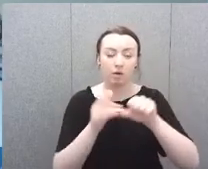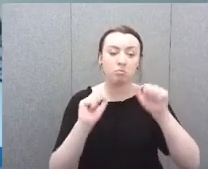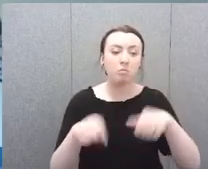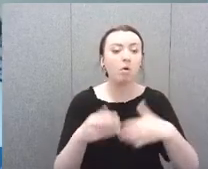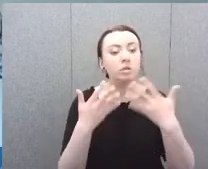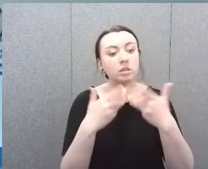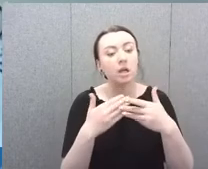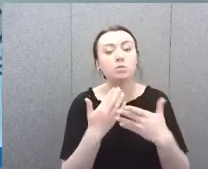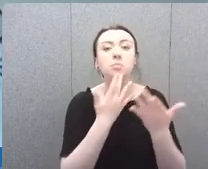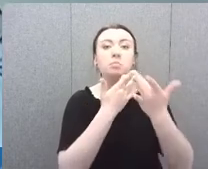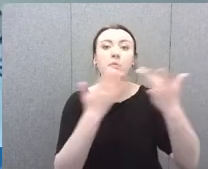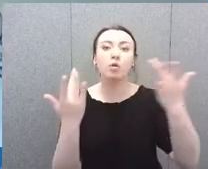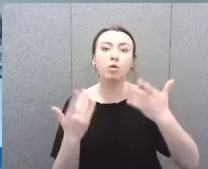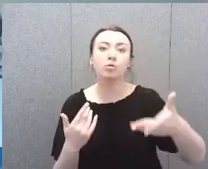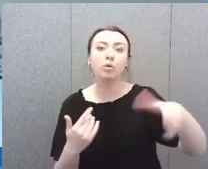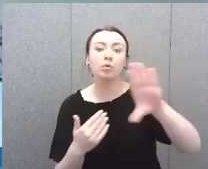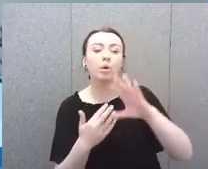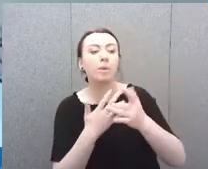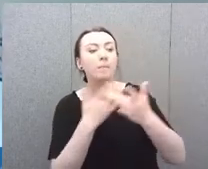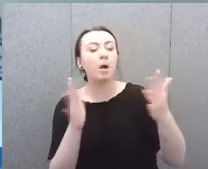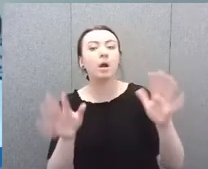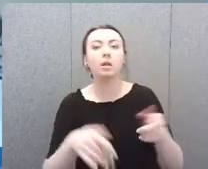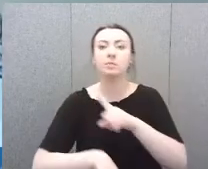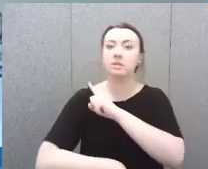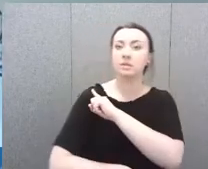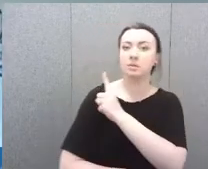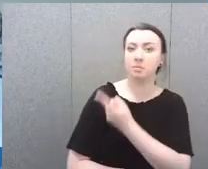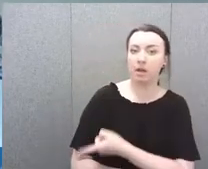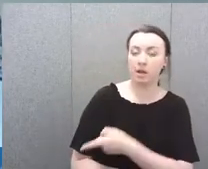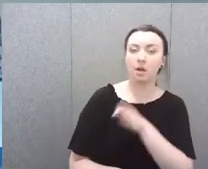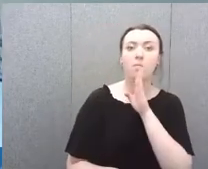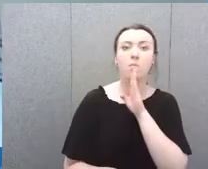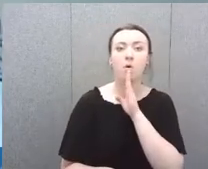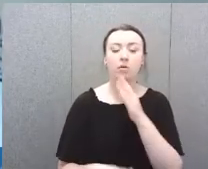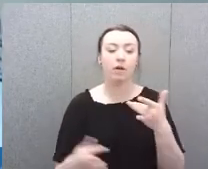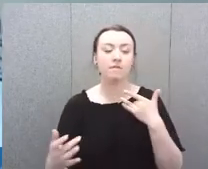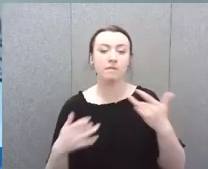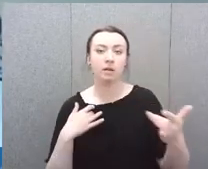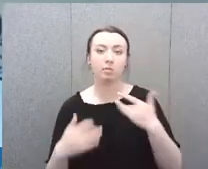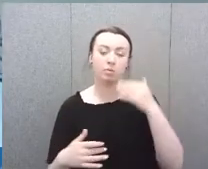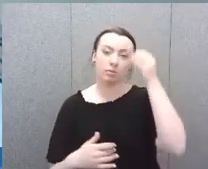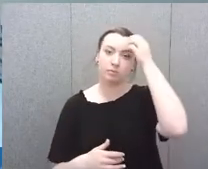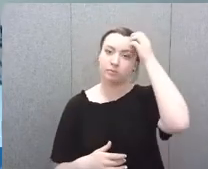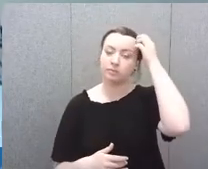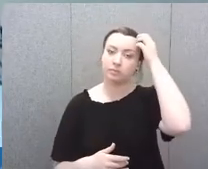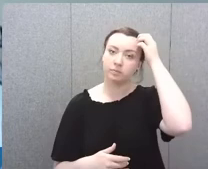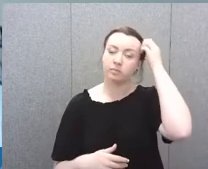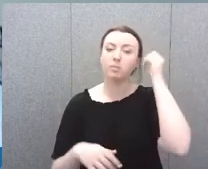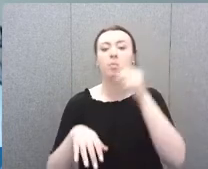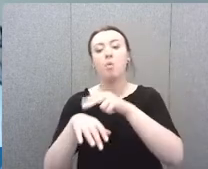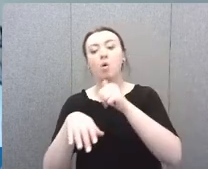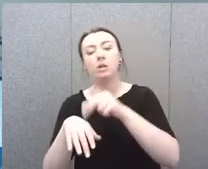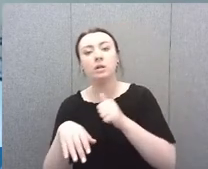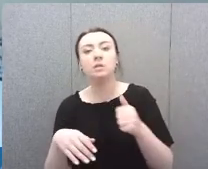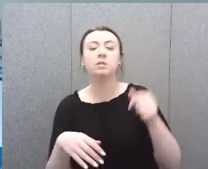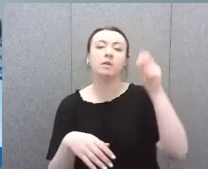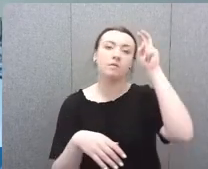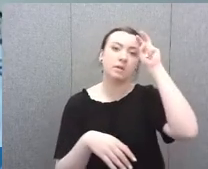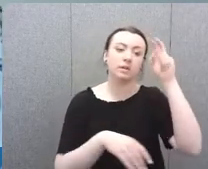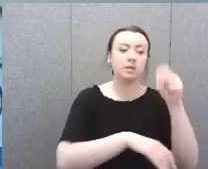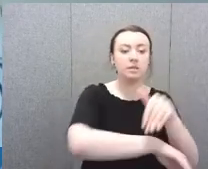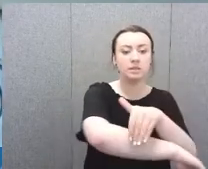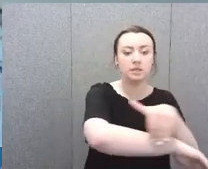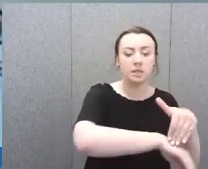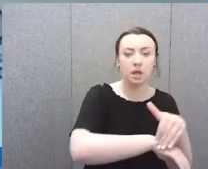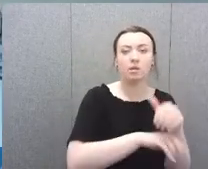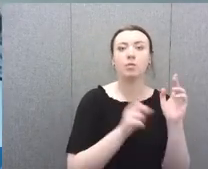бы могла еще много говорить про женщин и в национальной политике, но из-за ограничения времени